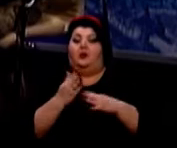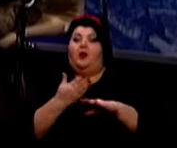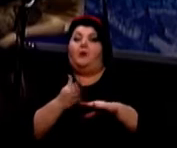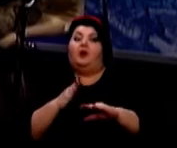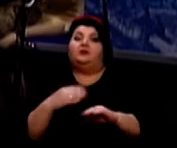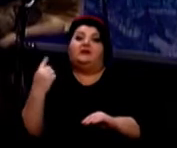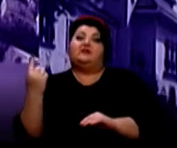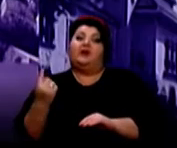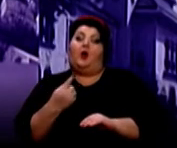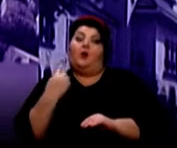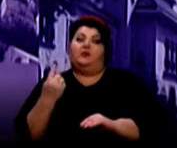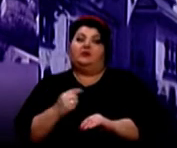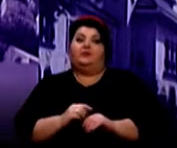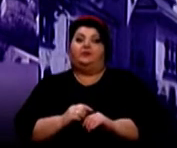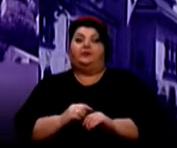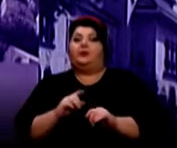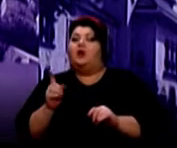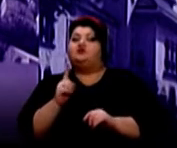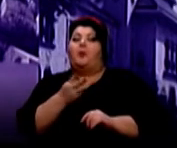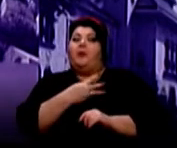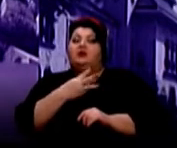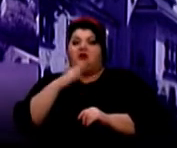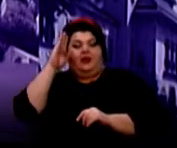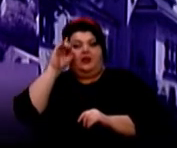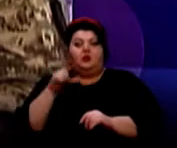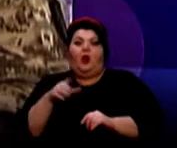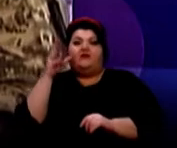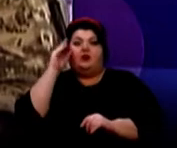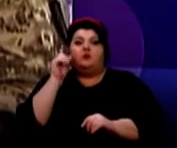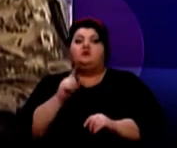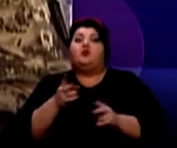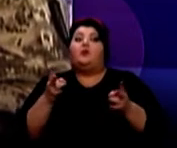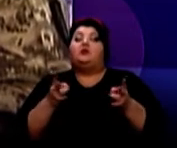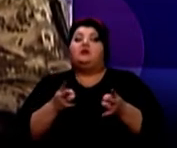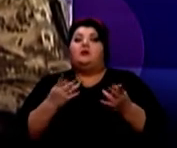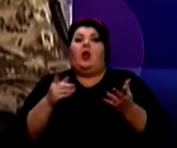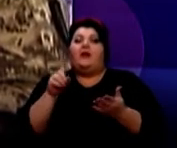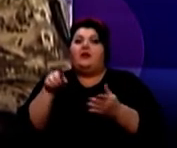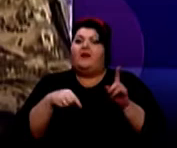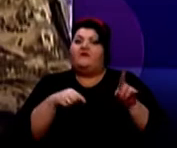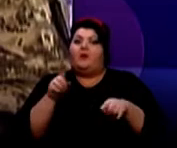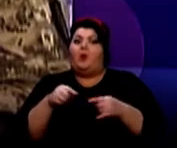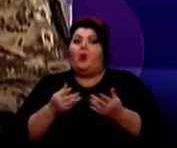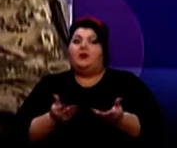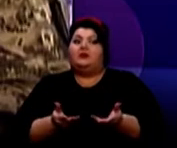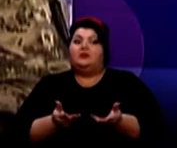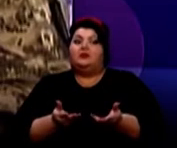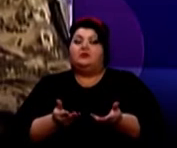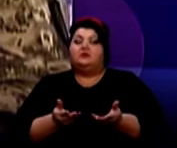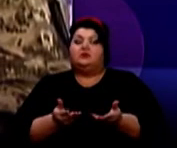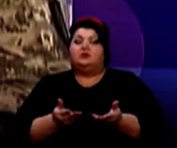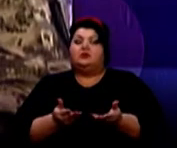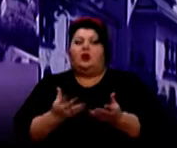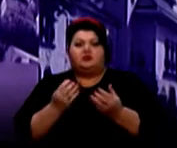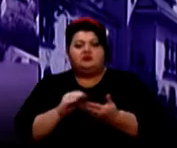бажання юнака врахували, що потрібно зробити для цього? Які вимоги для цього виконати? Ще